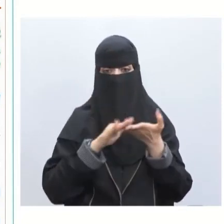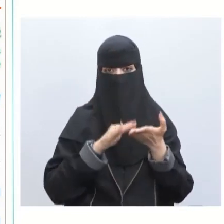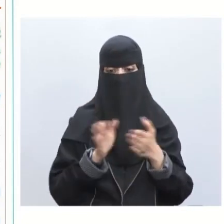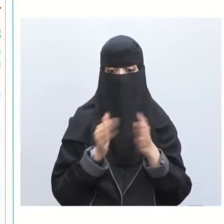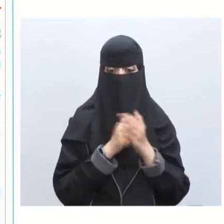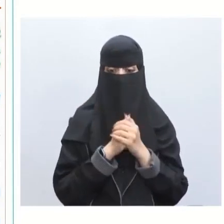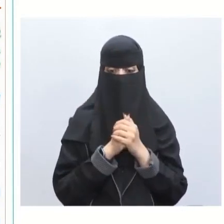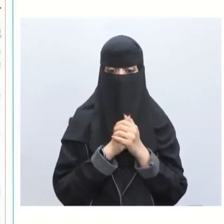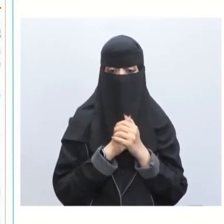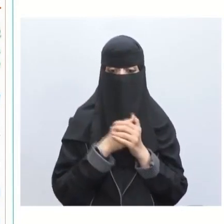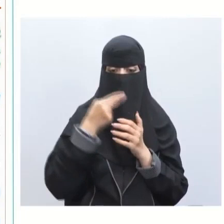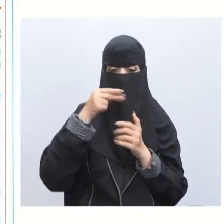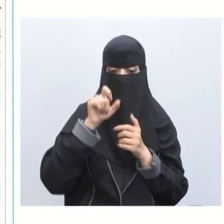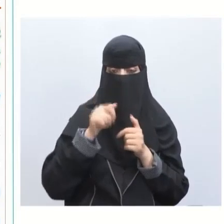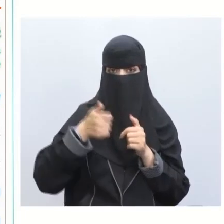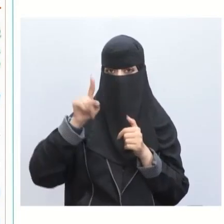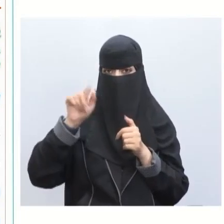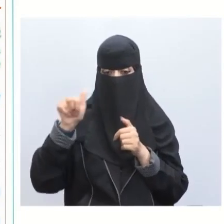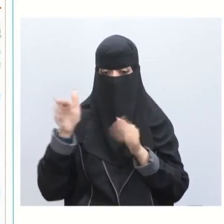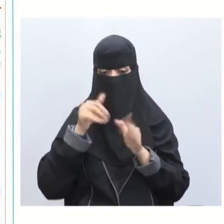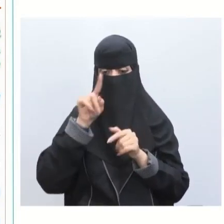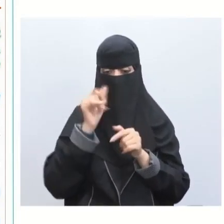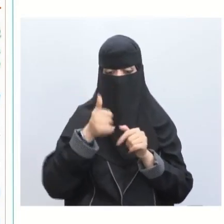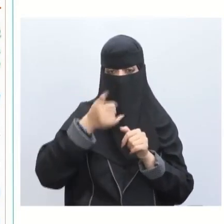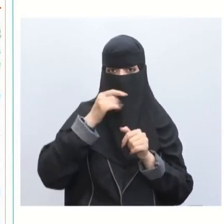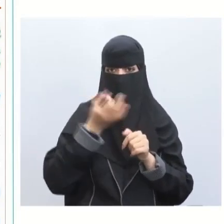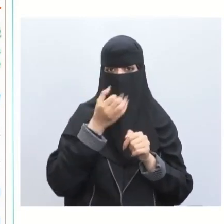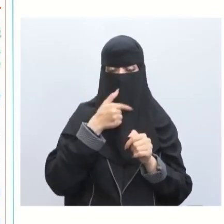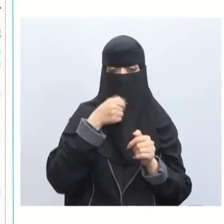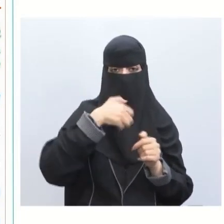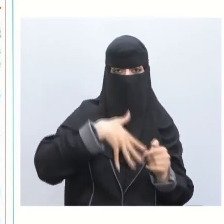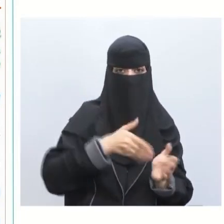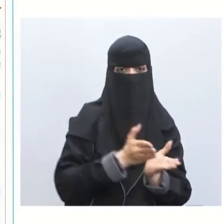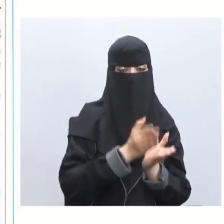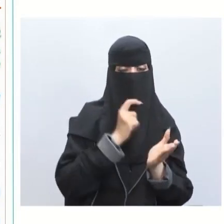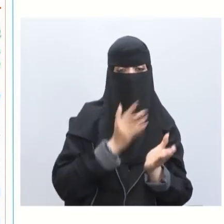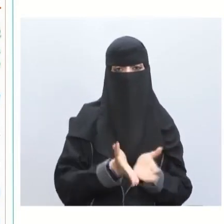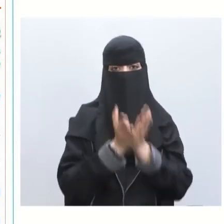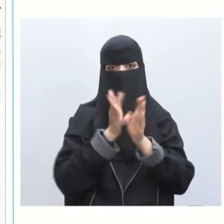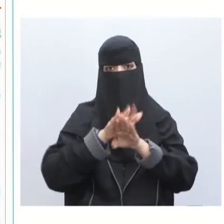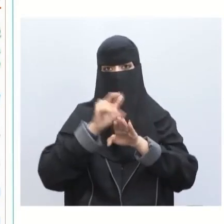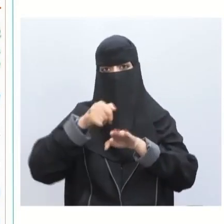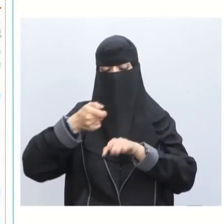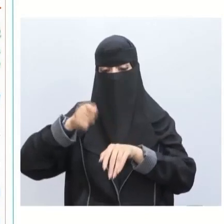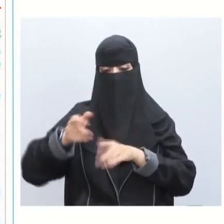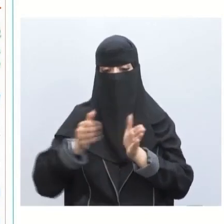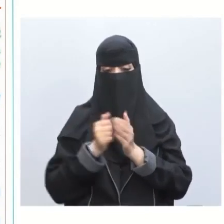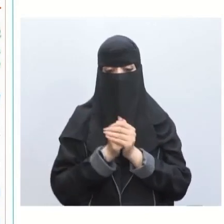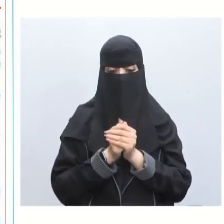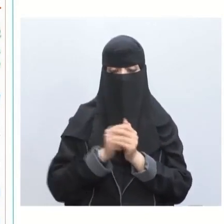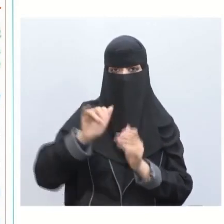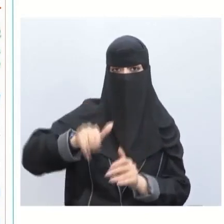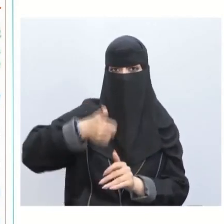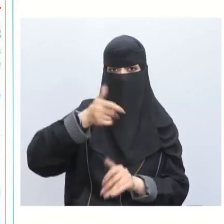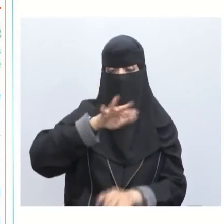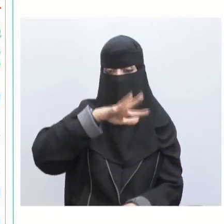الظالمون وعن ابي برزه الاسلمي قال قال رسول الله صلى الله عليه وسلم